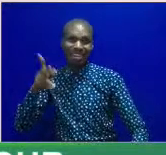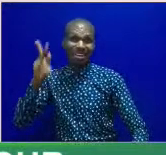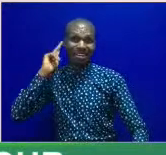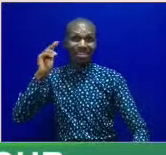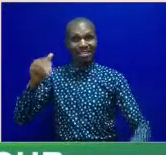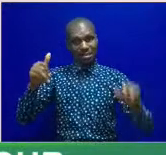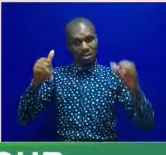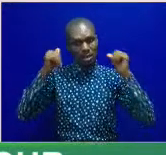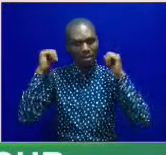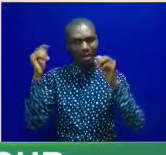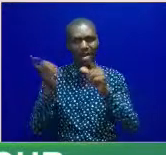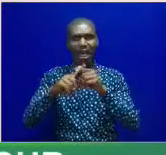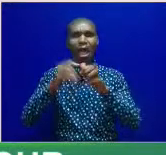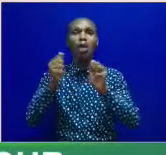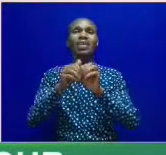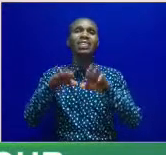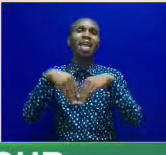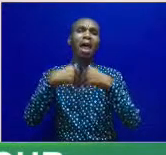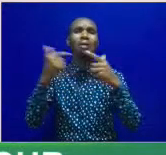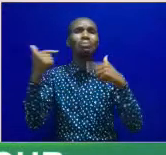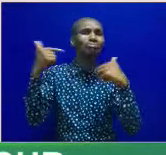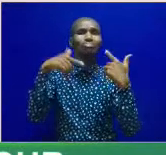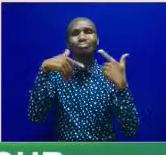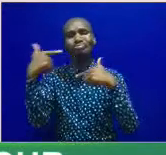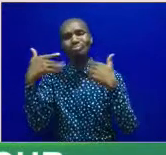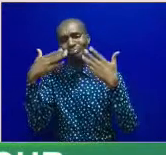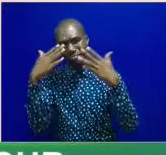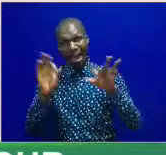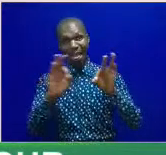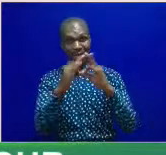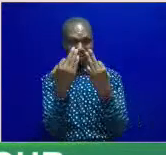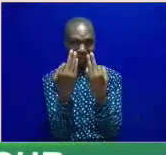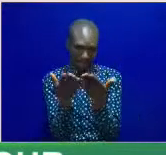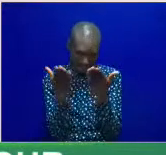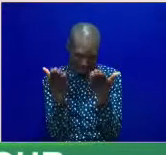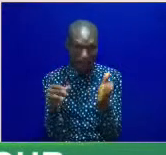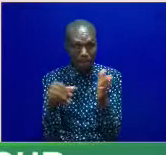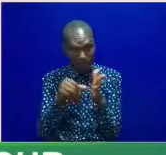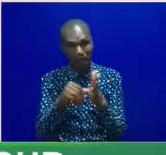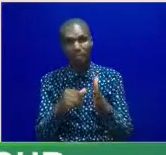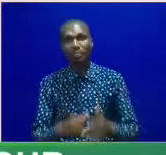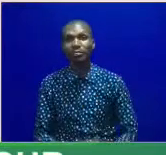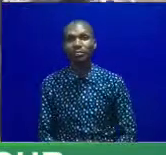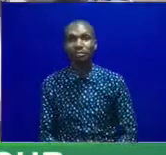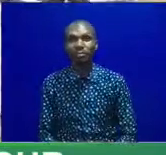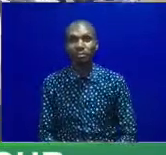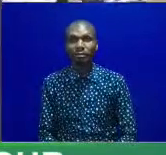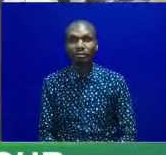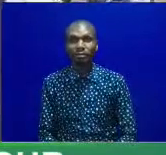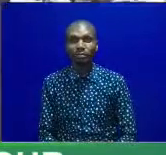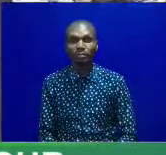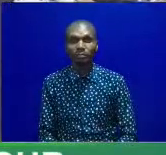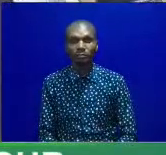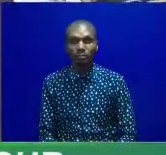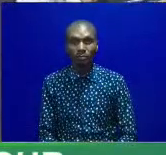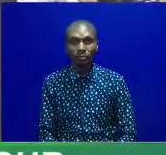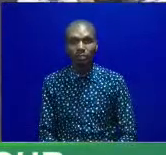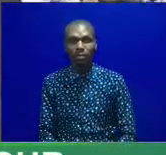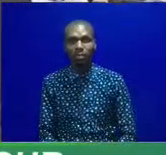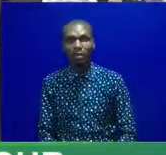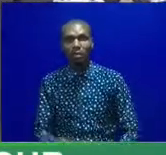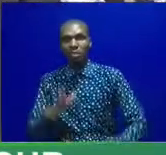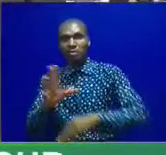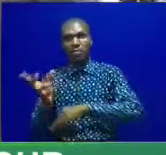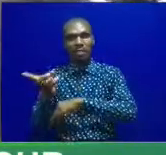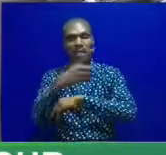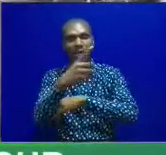Na bayo go kubatuka na nechise. Gichegenga murukaito just fatamisi noroboti uruaso bwime neri tukuria gatano rero